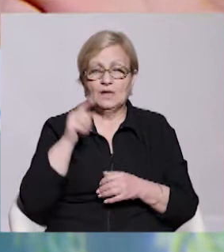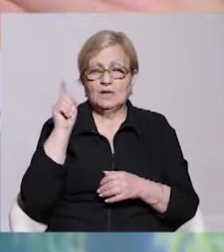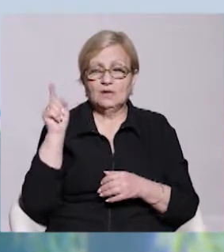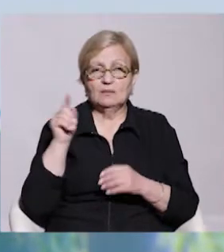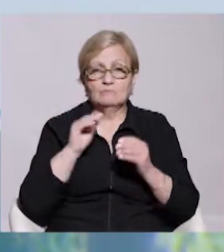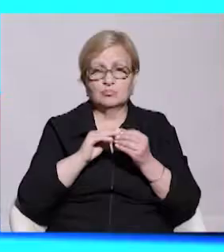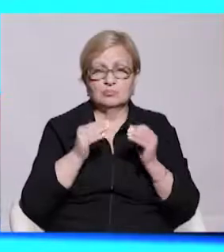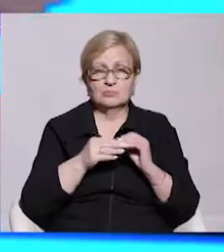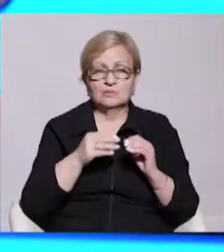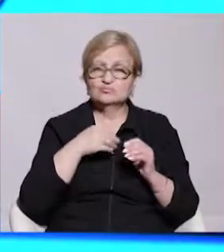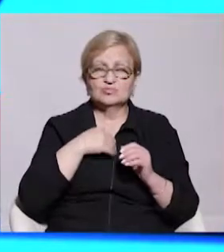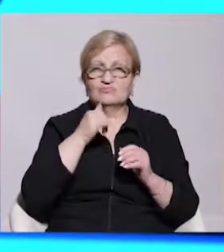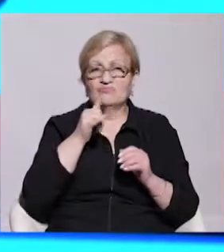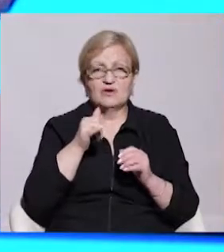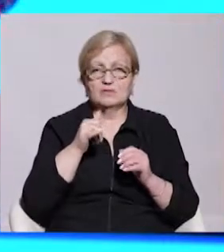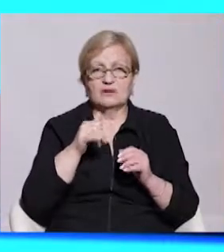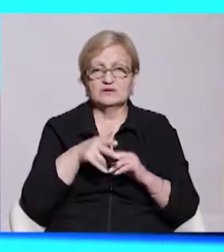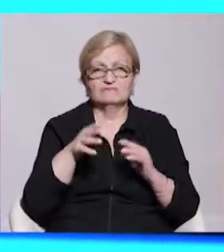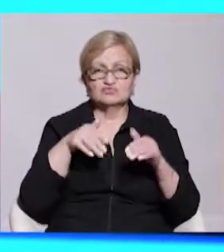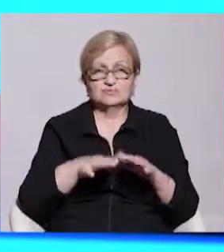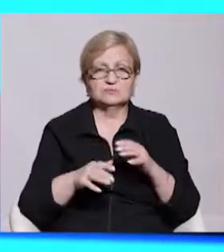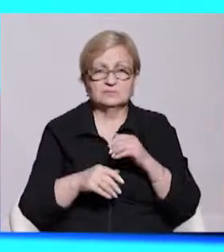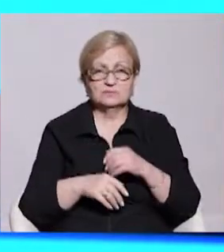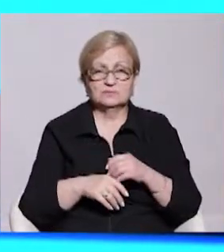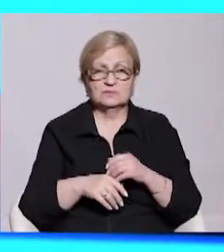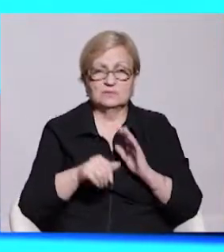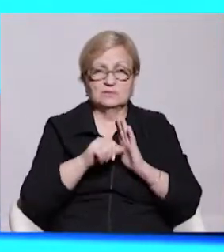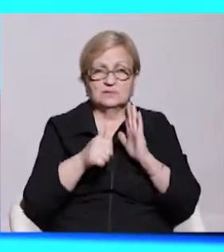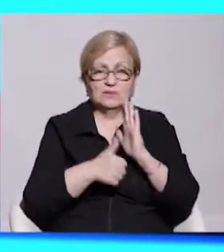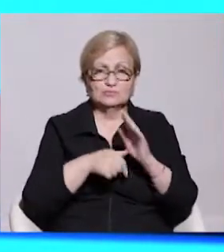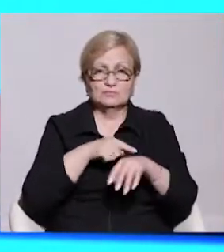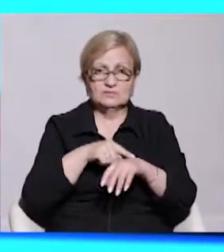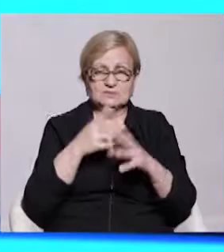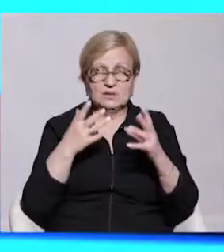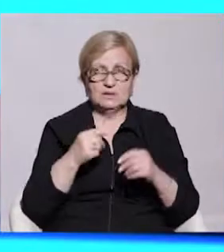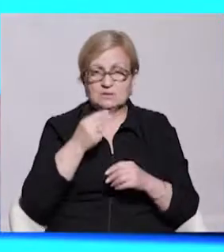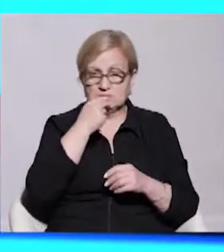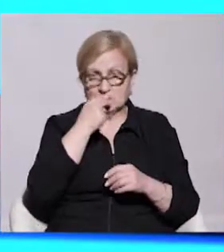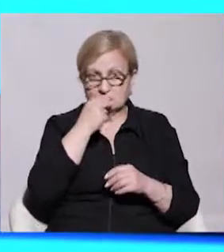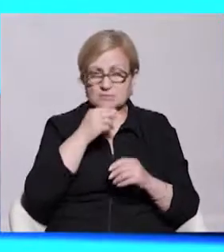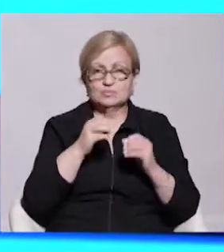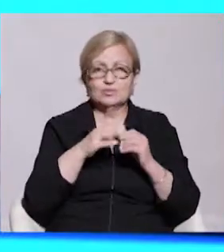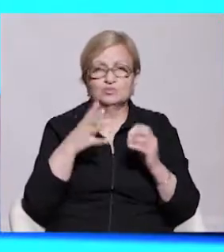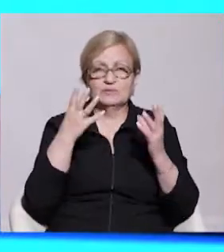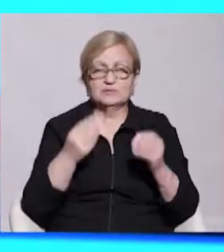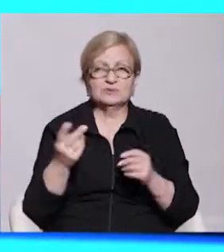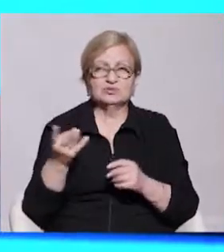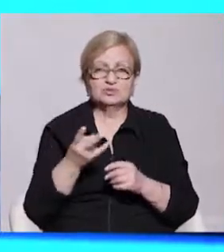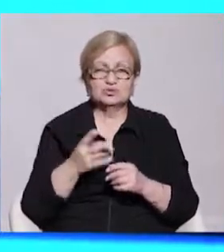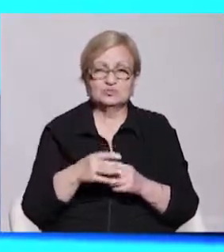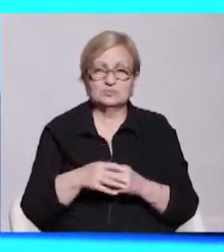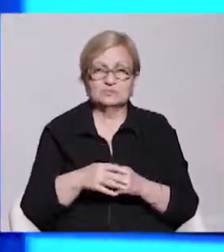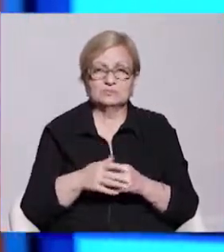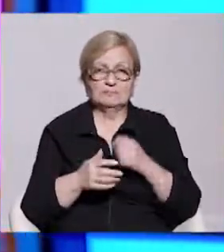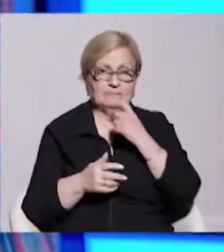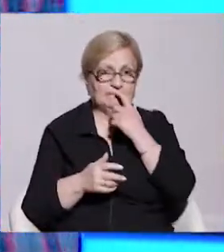ამ ინფორმაციით ვერ გადავჭრით. კიდევ ერთხელ, ესე იგი 16 საათი ჭამს, 15 კილოგრამი სჭირდება დღეში.